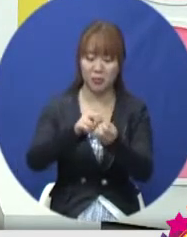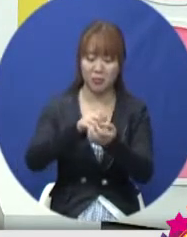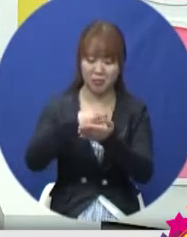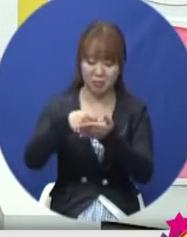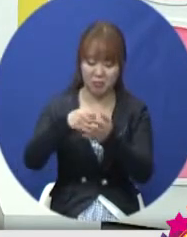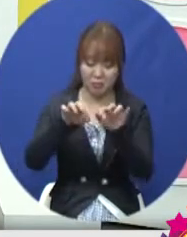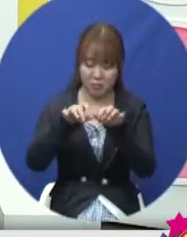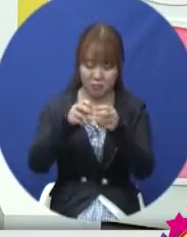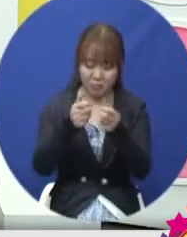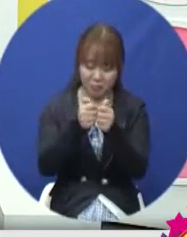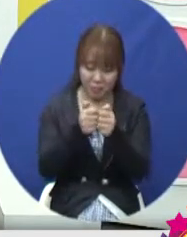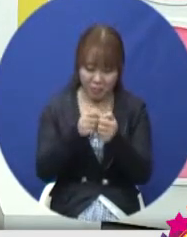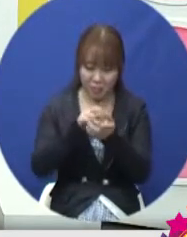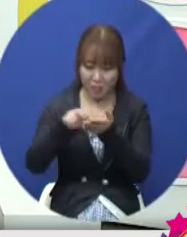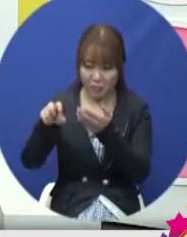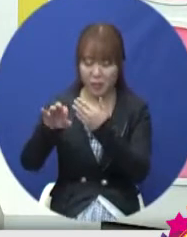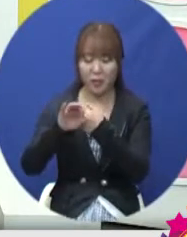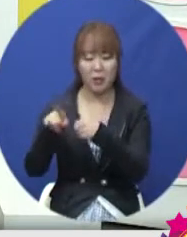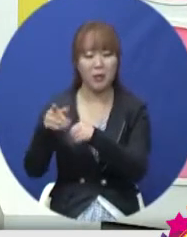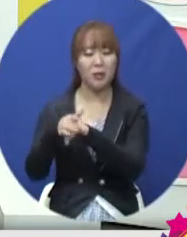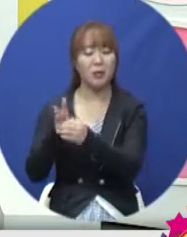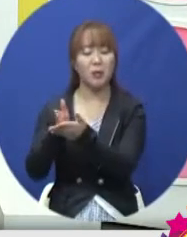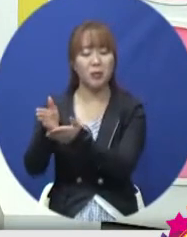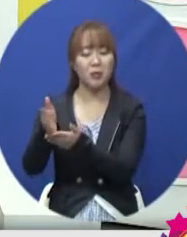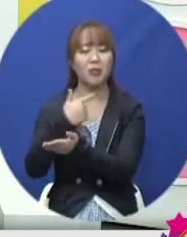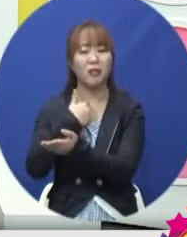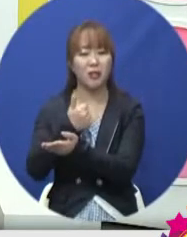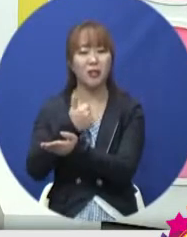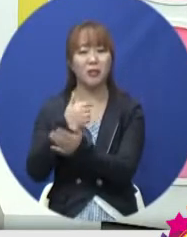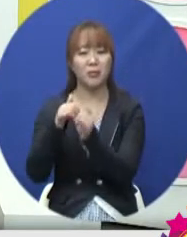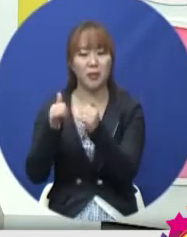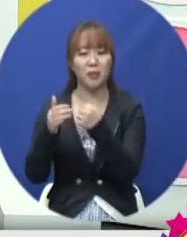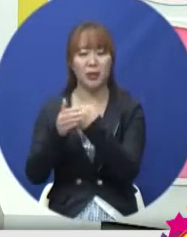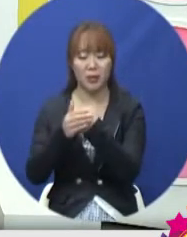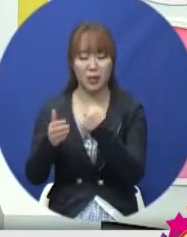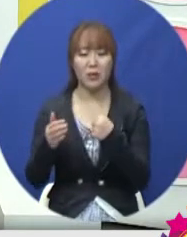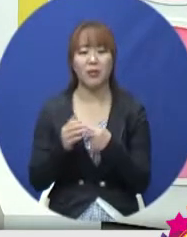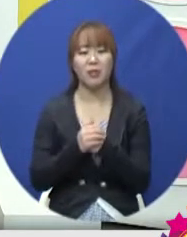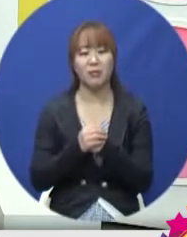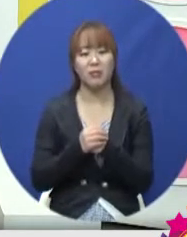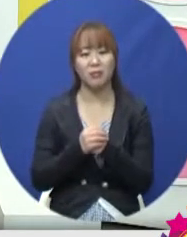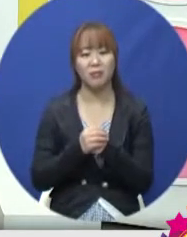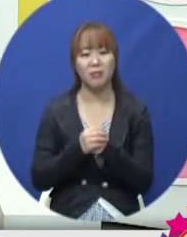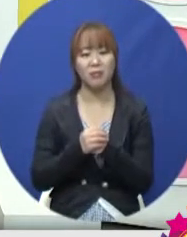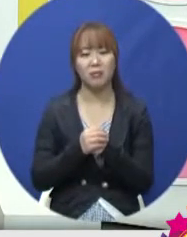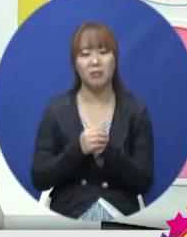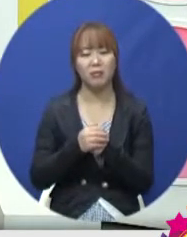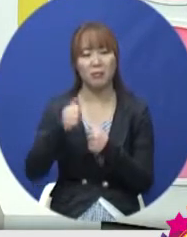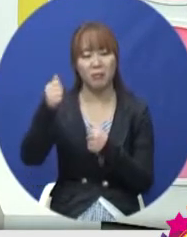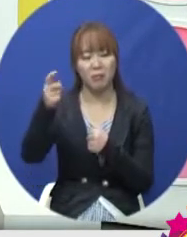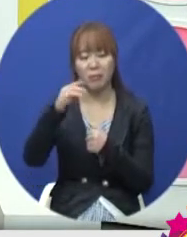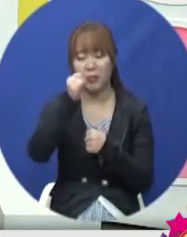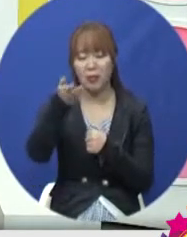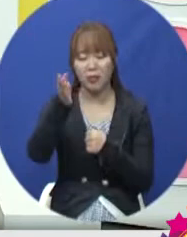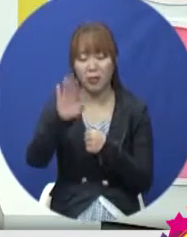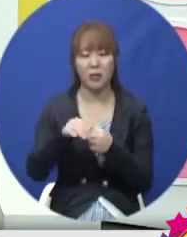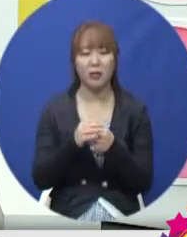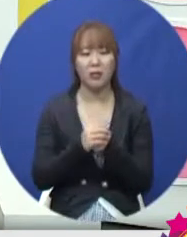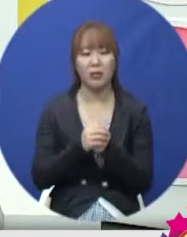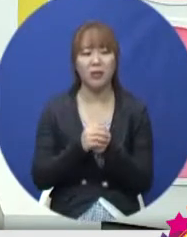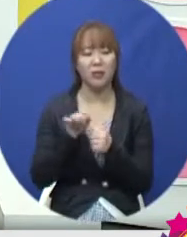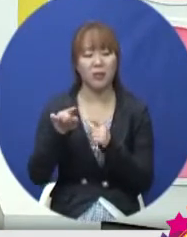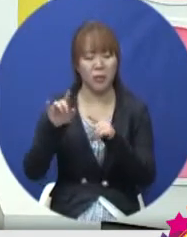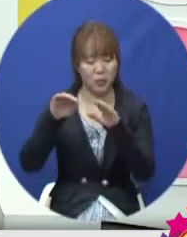보내드리면은 자기는 이제 그 전문 이제 전공을 하셨던 분이니까 예, 몇 곡 있어요. 그럼 몇 개 네. 있는데 네.